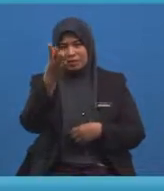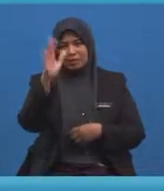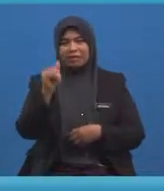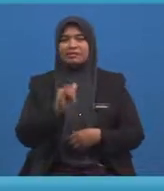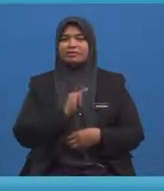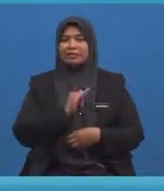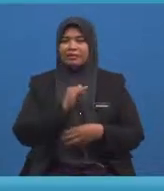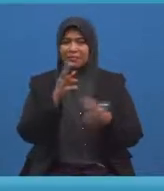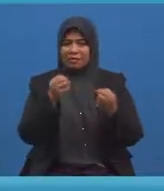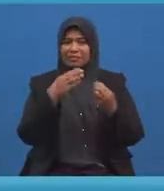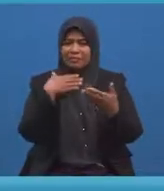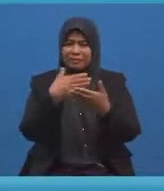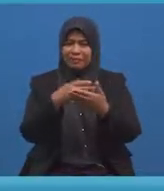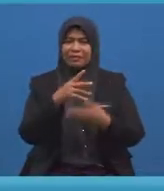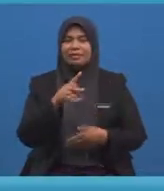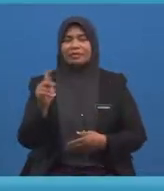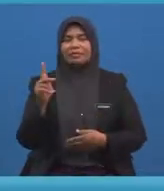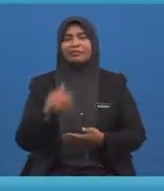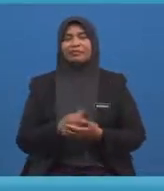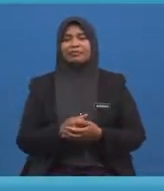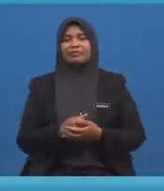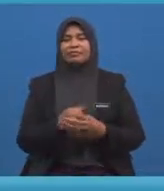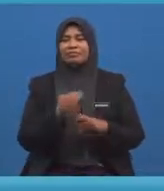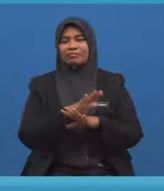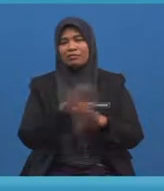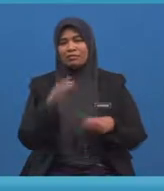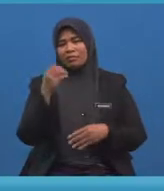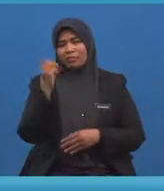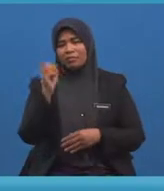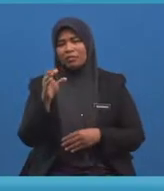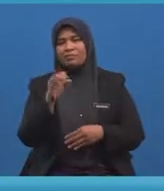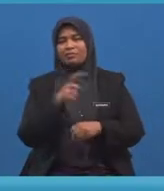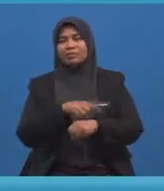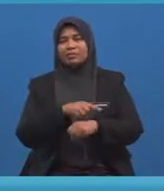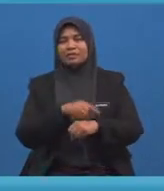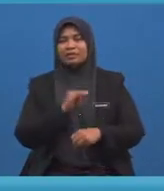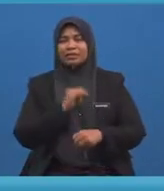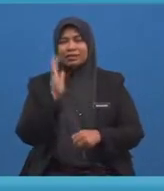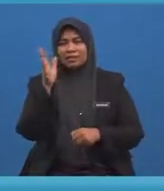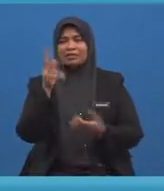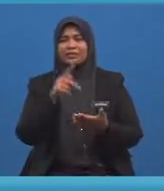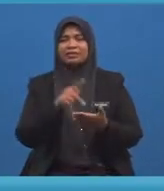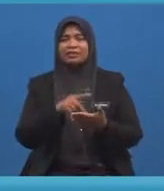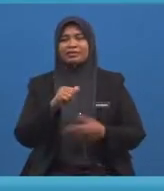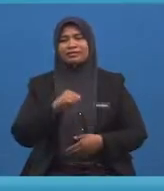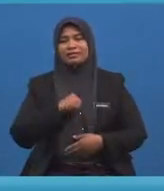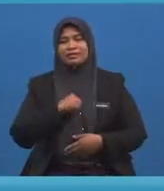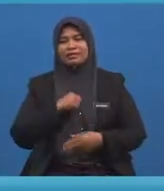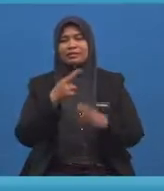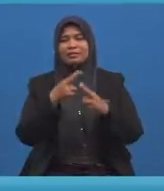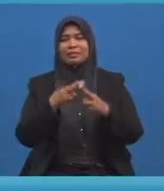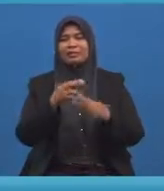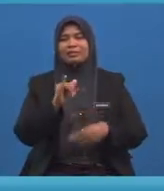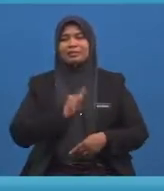saya hendak sampaikan. Tanpa membuang masa, saya akan memperkenalkan diri saya. Nama